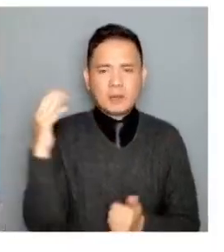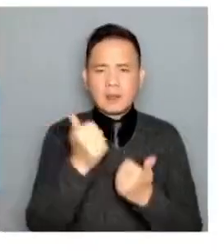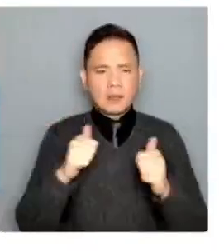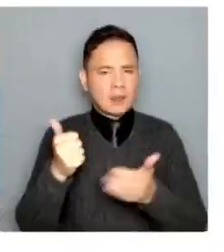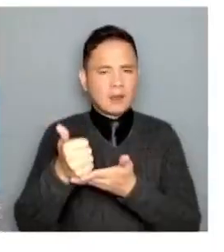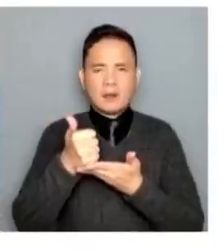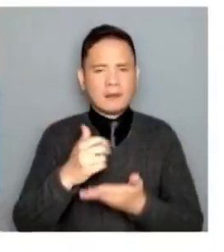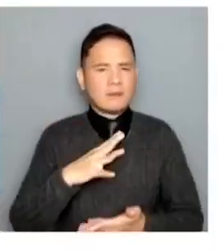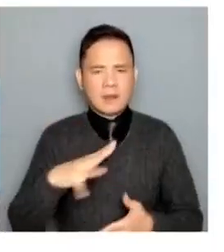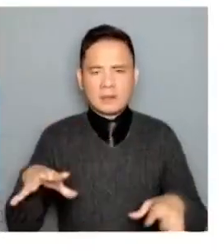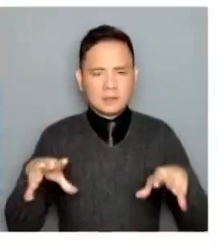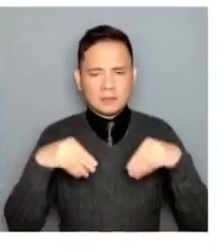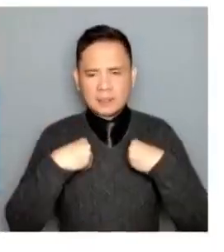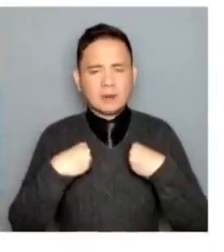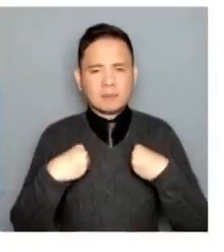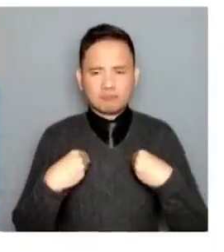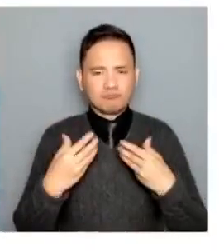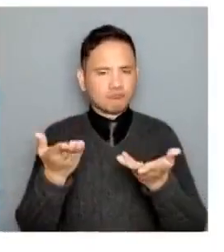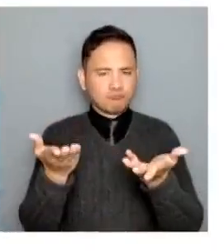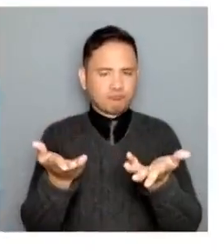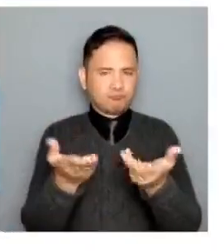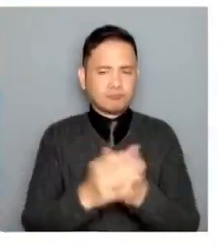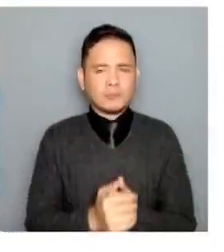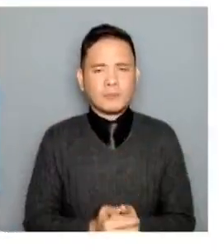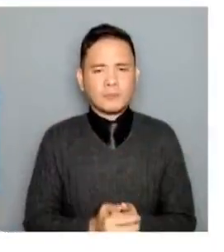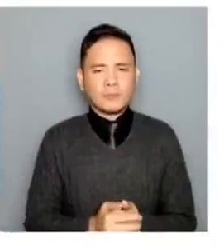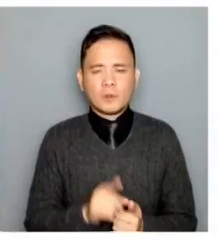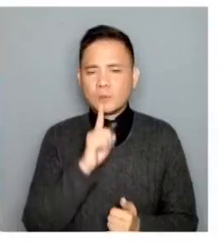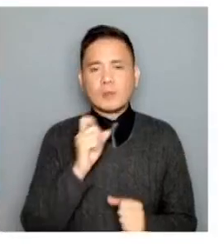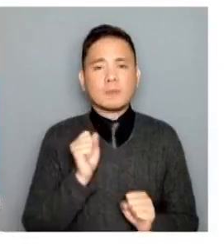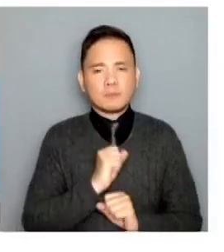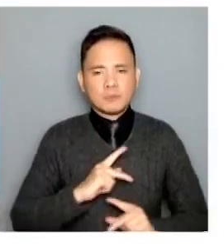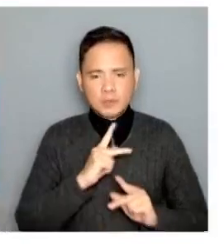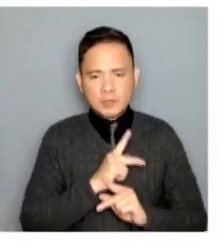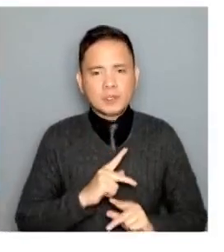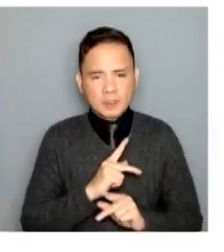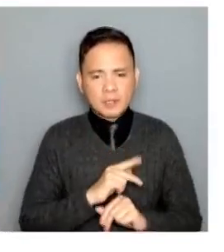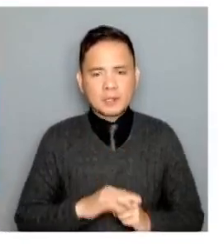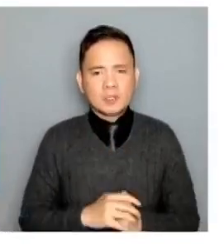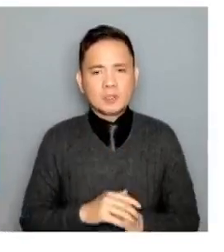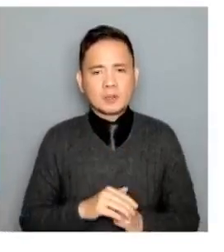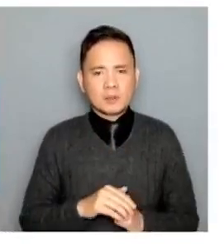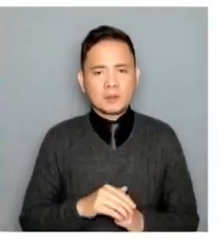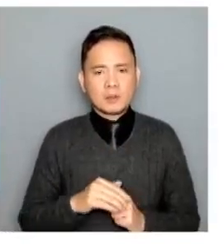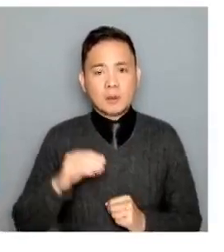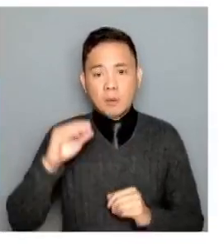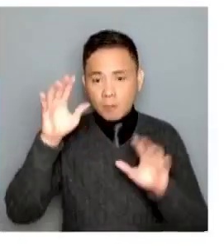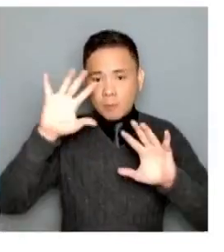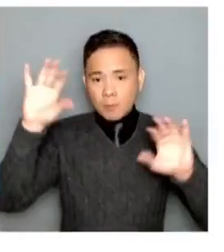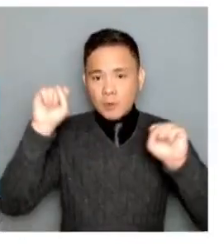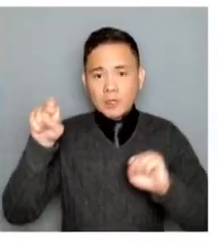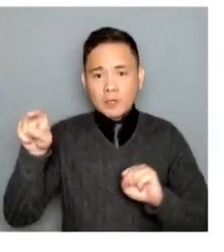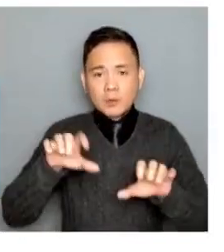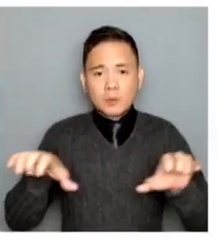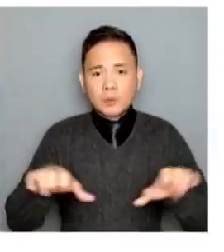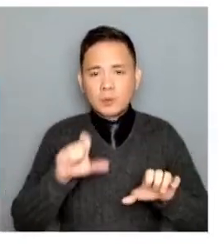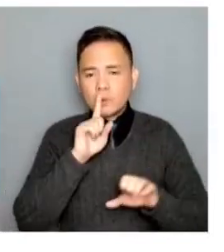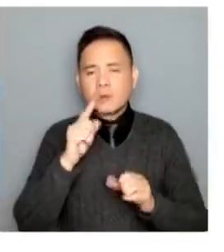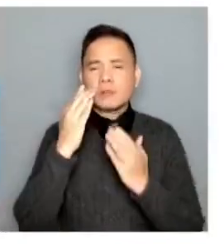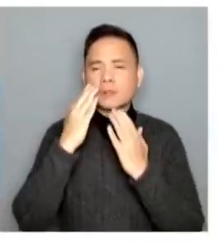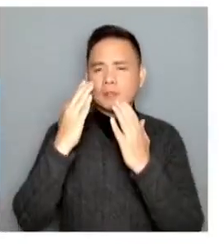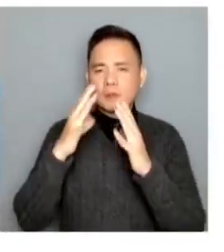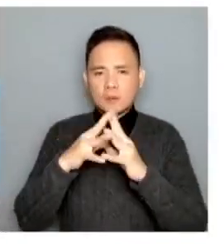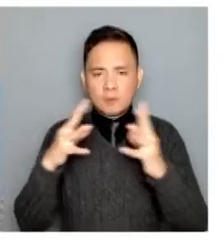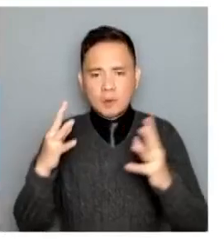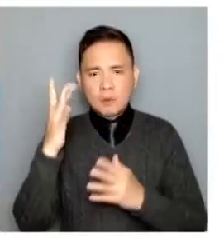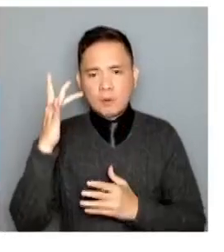basta meron, talagang very much appreciated po. Yung ginagawa po ng Presidente, sobrang thankful po kami kasi